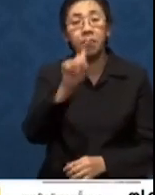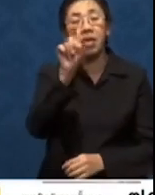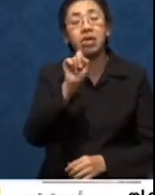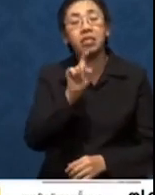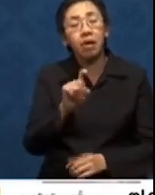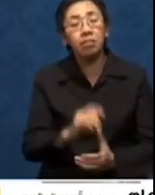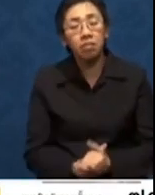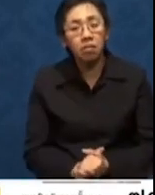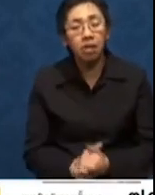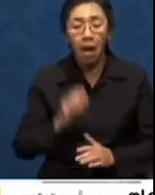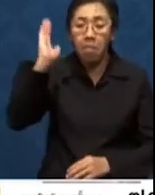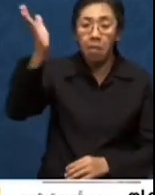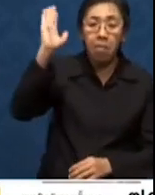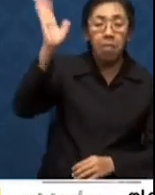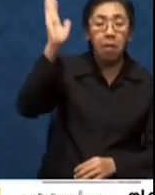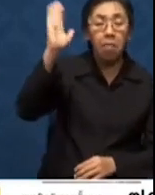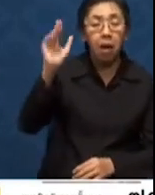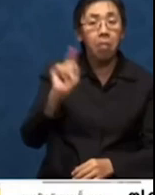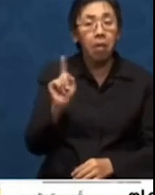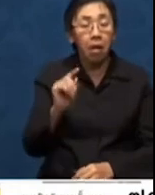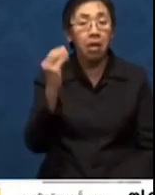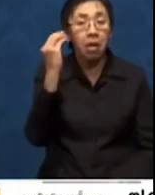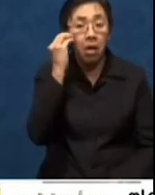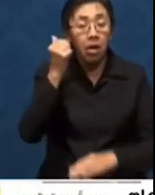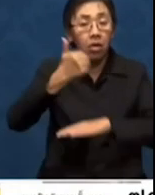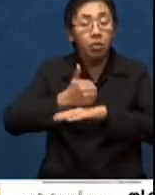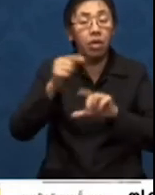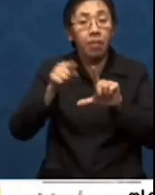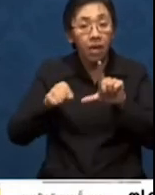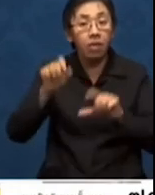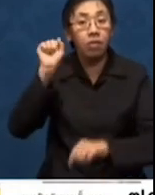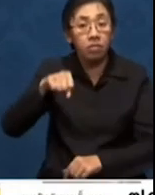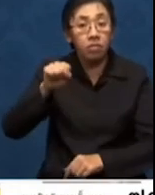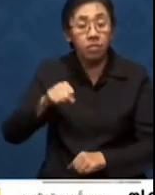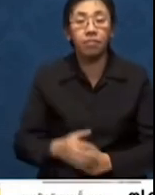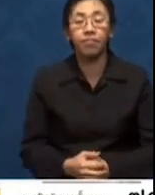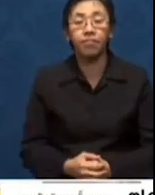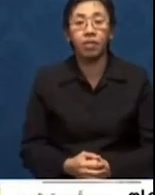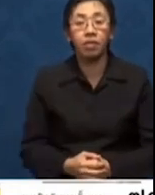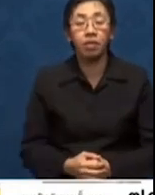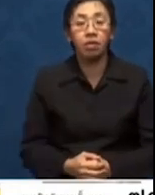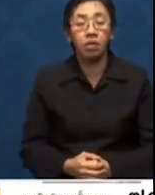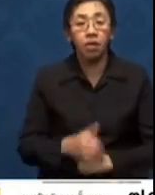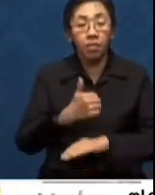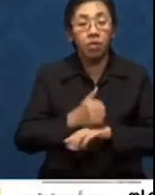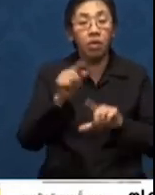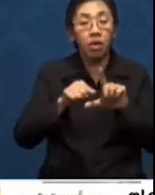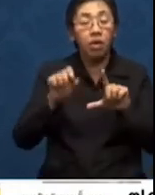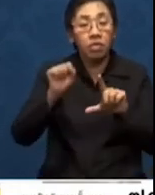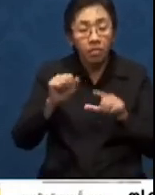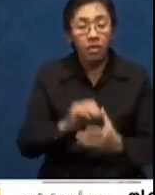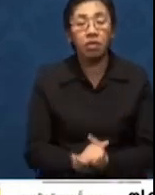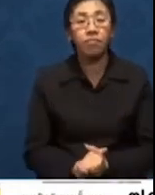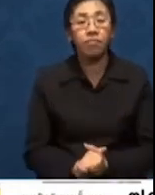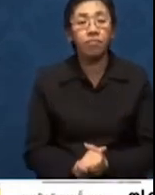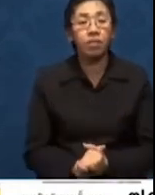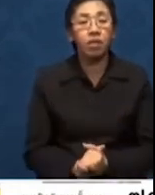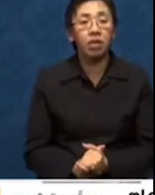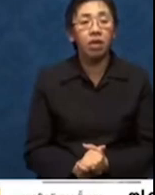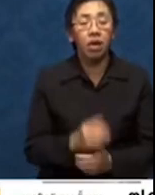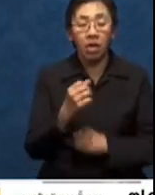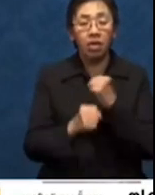าเป็นเพราะคุณพิธาคือหัวหน้าพรรคก้าวไกลใช่ไหมครับเราถึงไม่สามารถที่จะปฏิบัติอย่าง